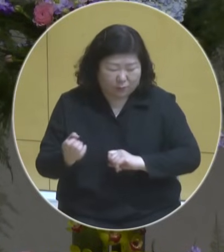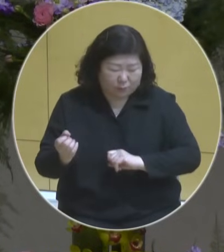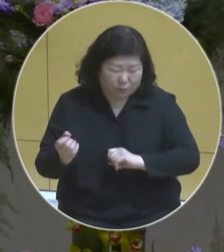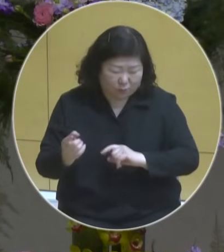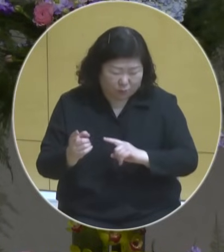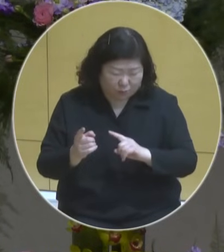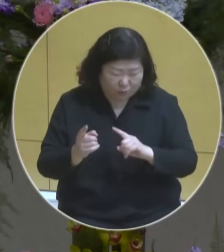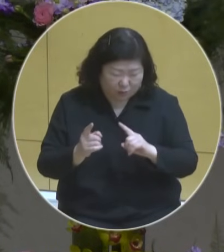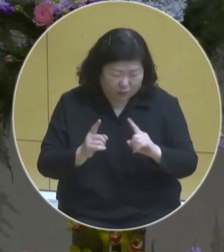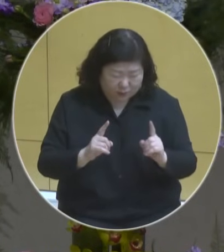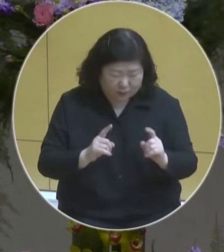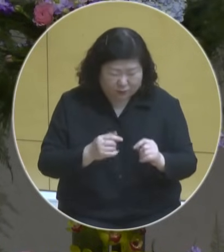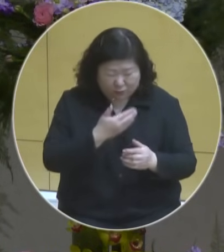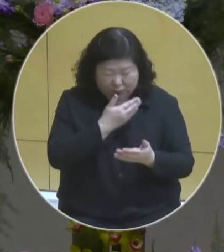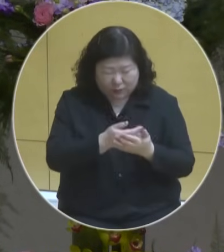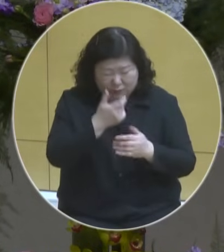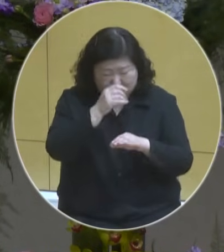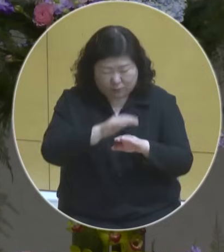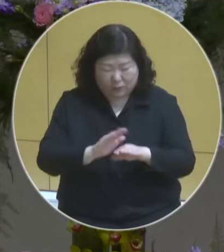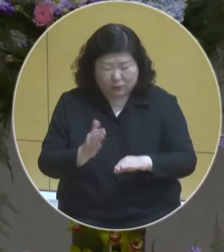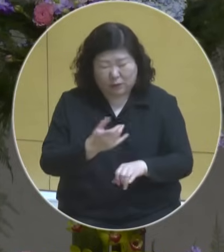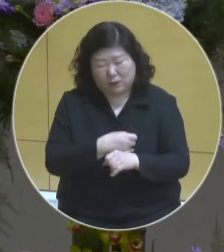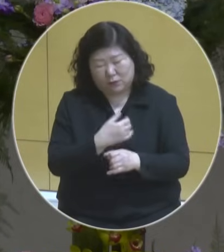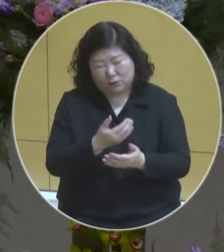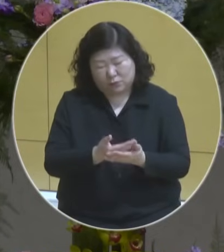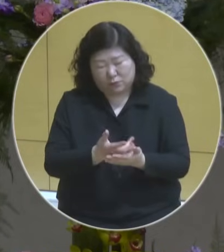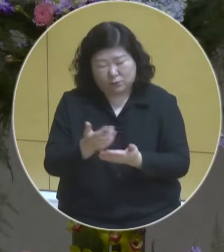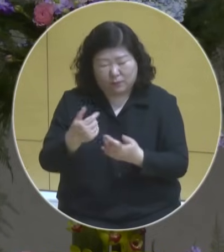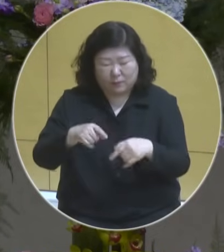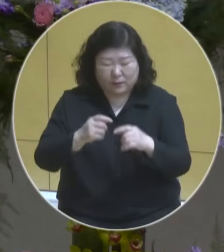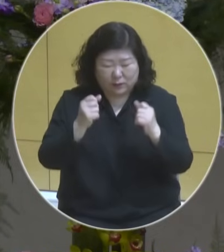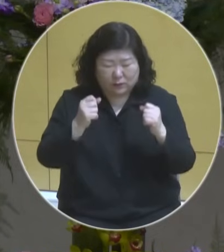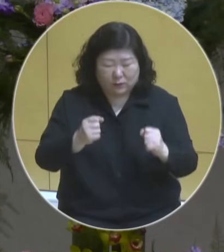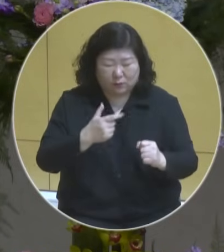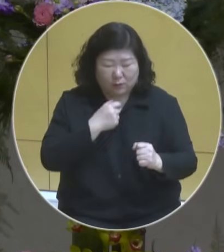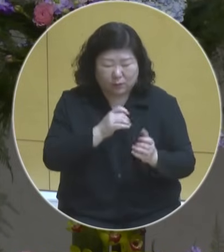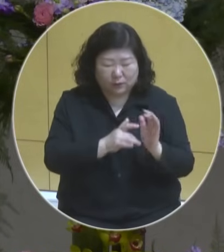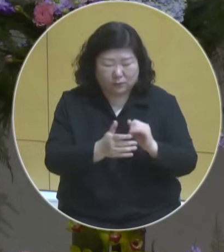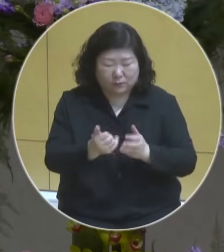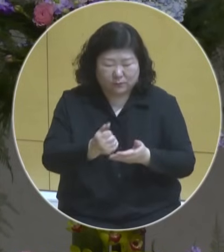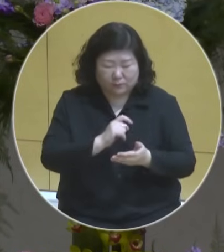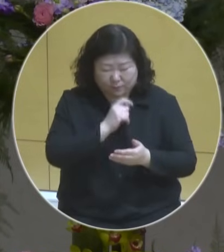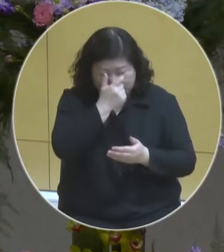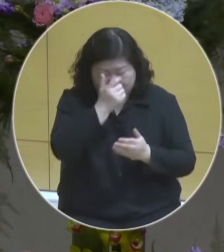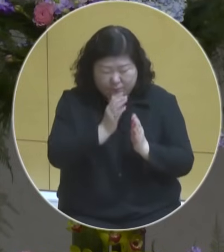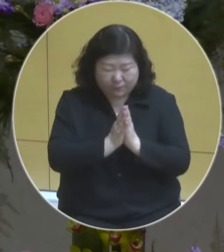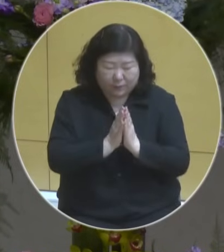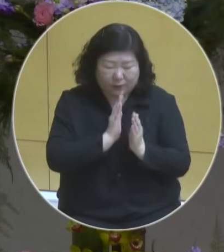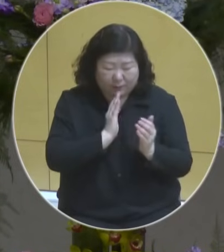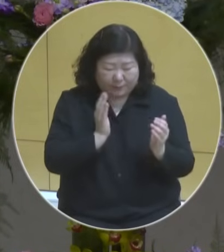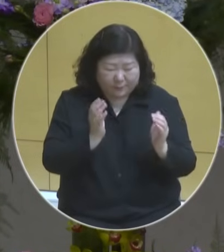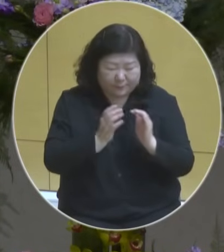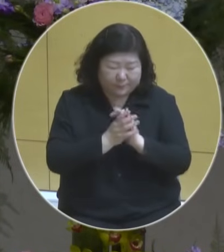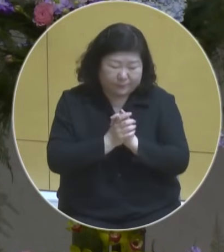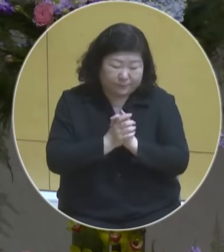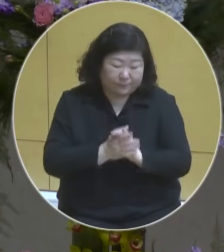하여 주시옵소서 주님 우리 예배 가운데 함께 하시기를 원하고 예수님의 이름으로 기도드리옵나이다